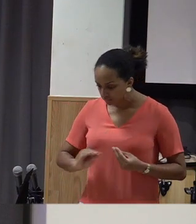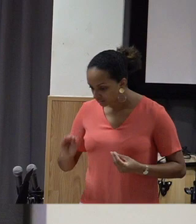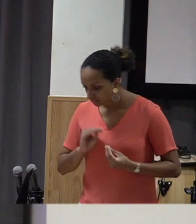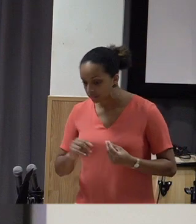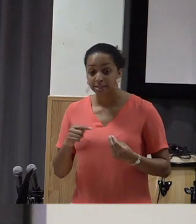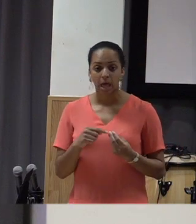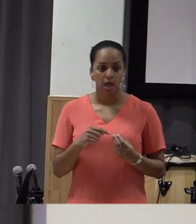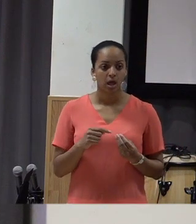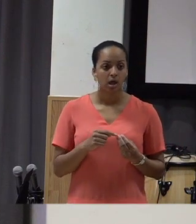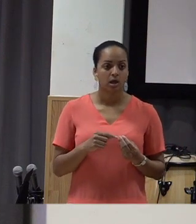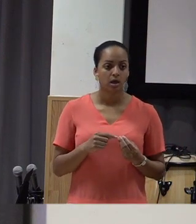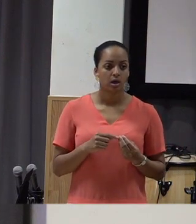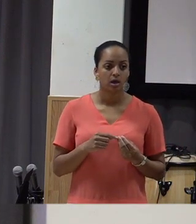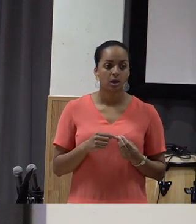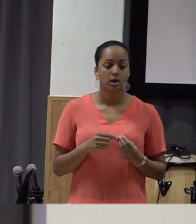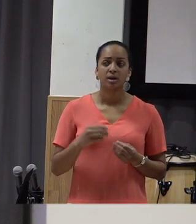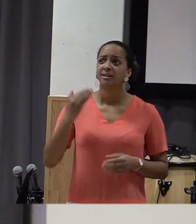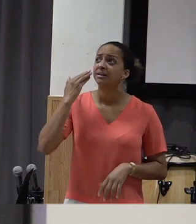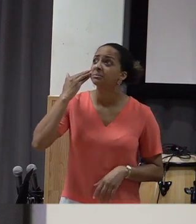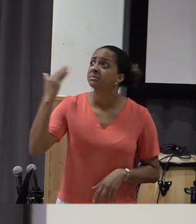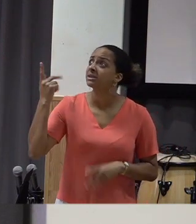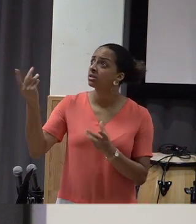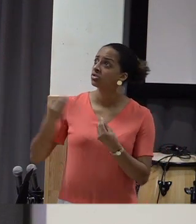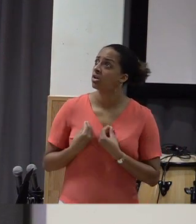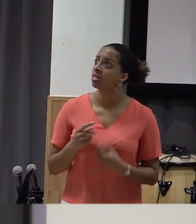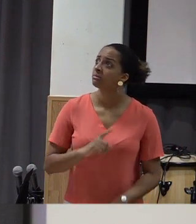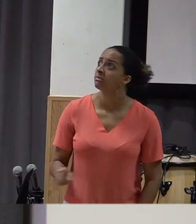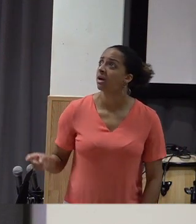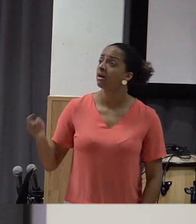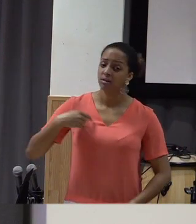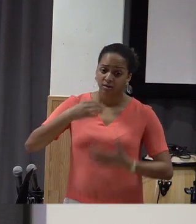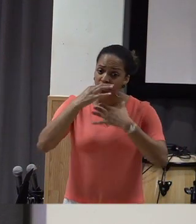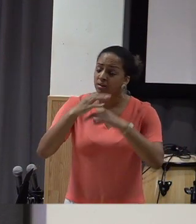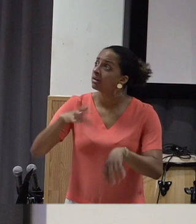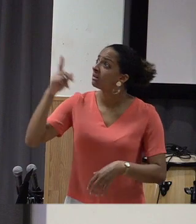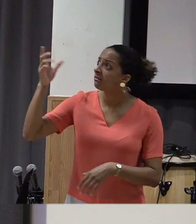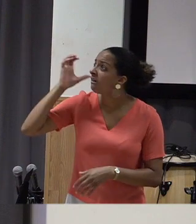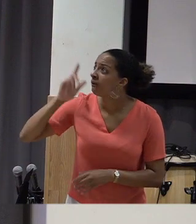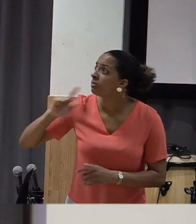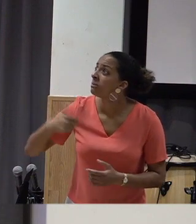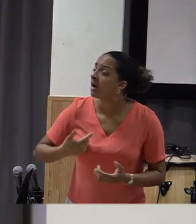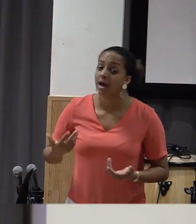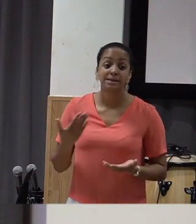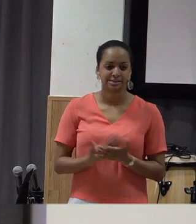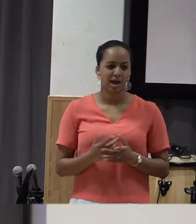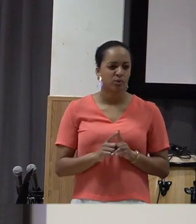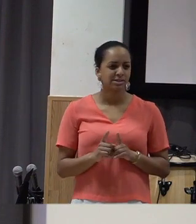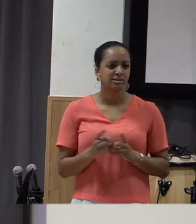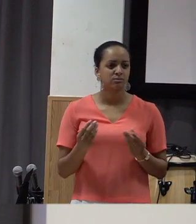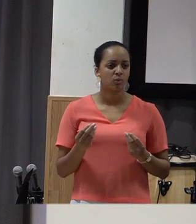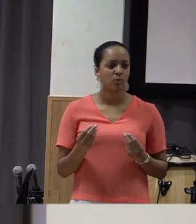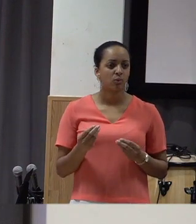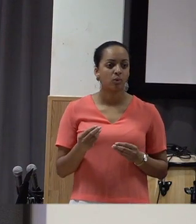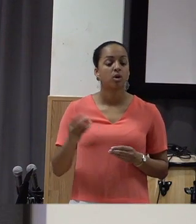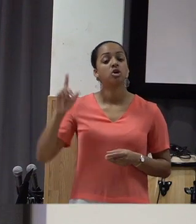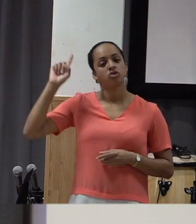dire « Seigneur, si tu ne m'exauces pas, si tu ne m'entends pas ». C'est ce genre de doute que nous avions vu ensemble et nous avions prié pour que Dieu mette de